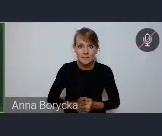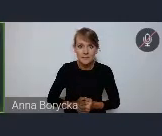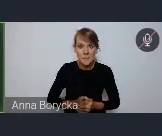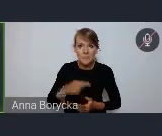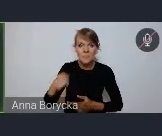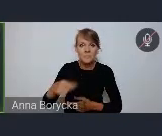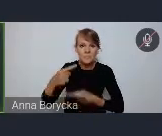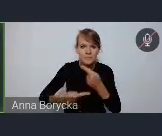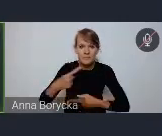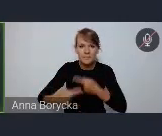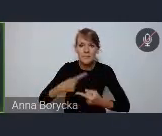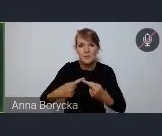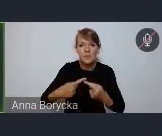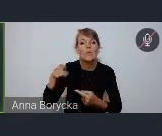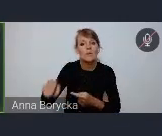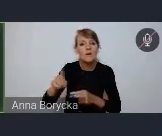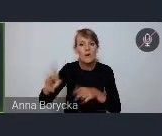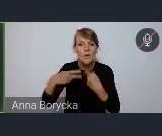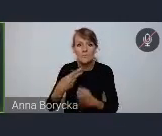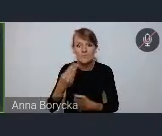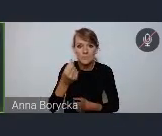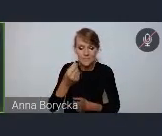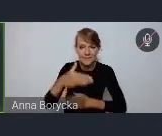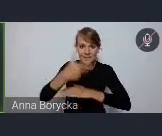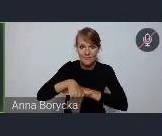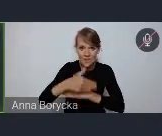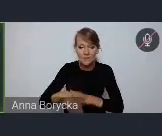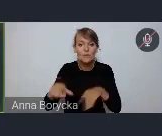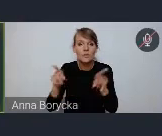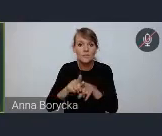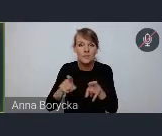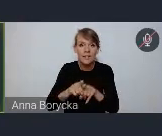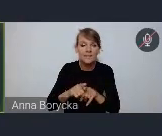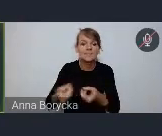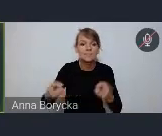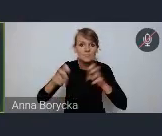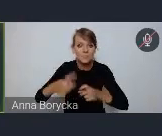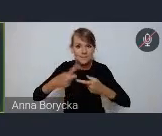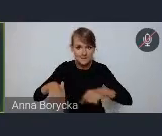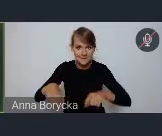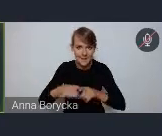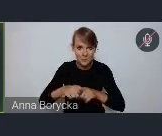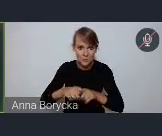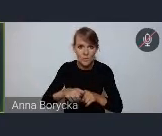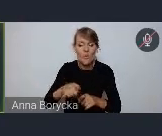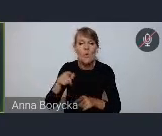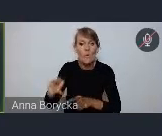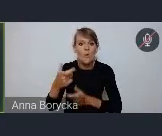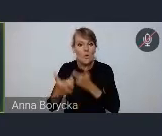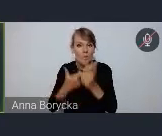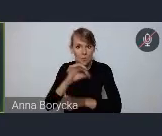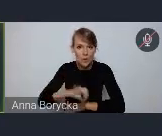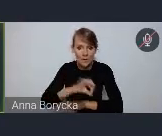procedurę pozyskiwania środków zewnętrznych oraz powołania zespołów do realizacji tych projektów, gdzie mamy